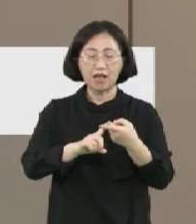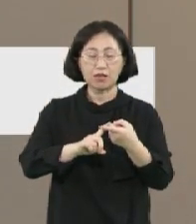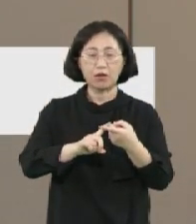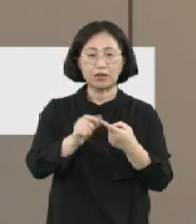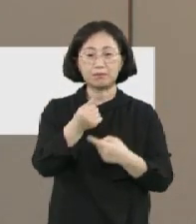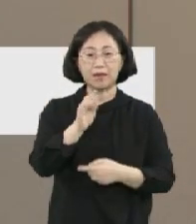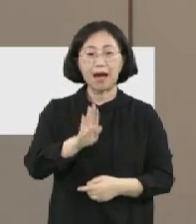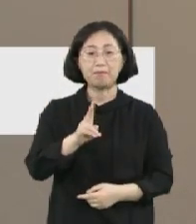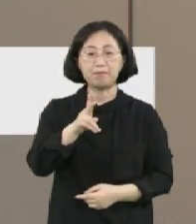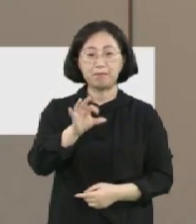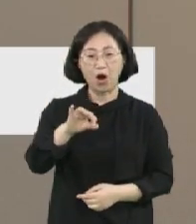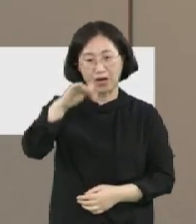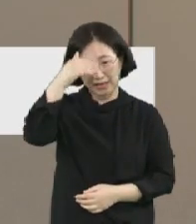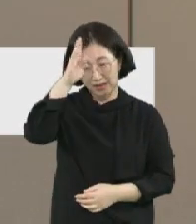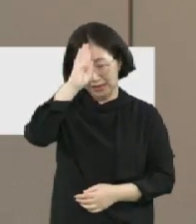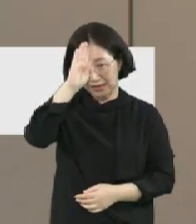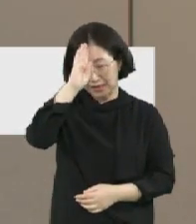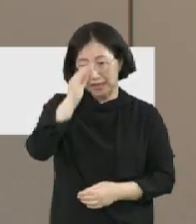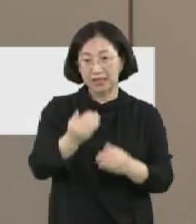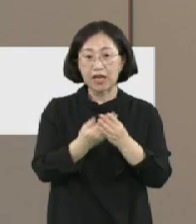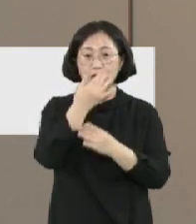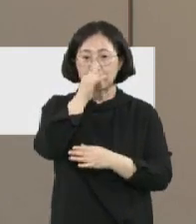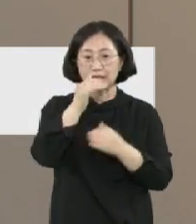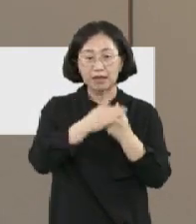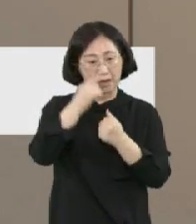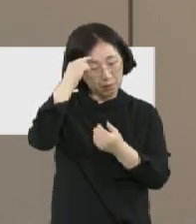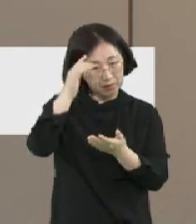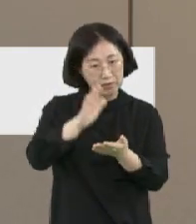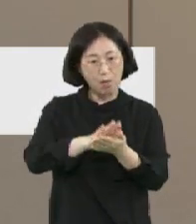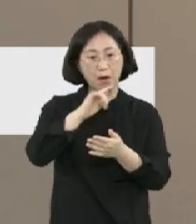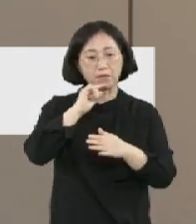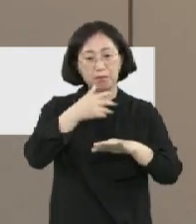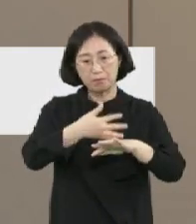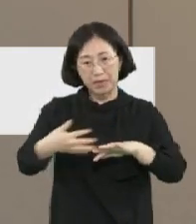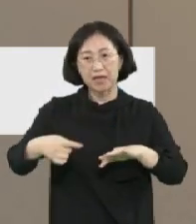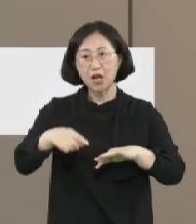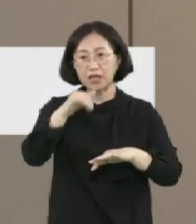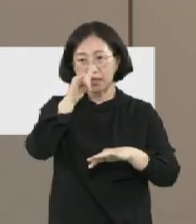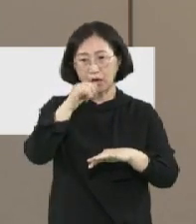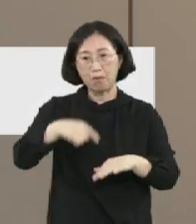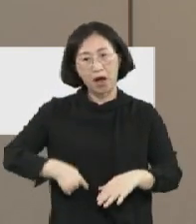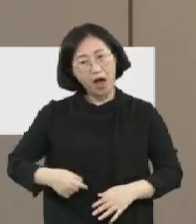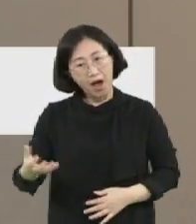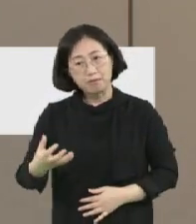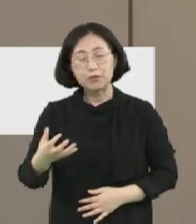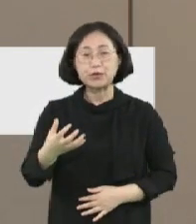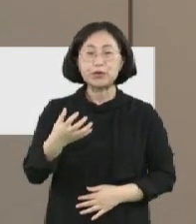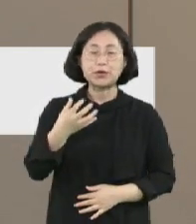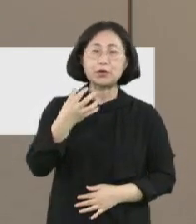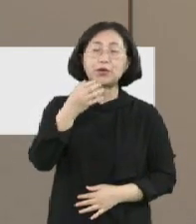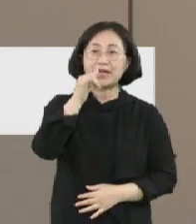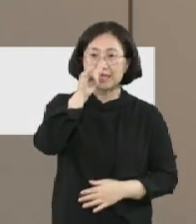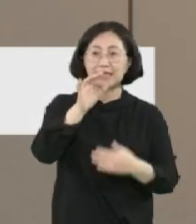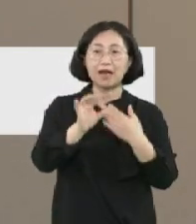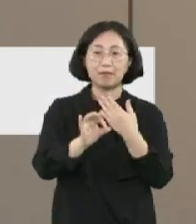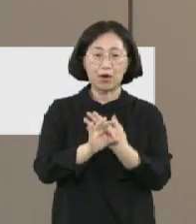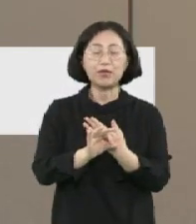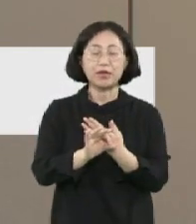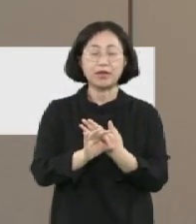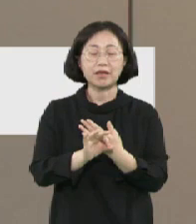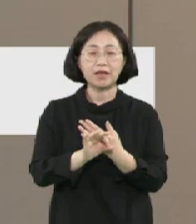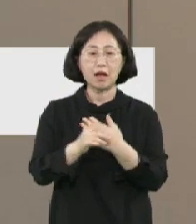때문에 머리가 아프다든지 아니면 출혈이 된다든지 복통이 있다든지 그런 이상 반응이 있을 때